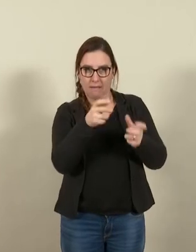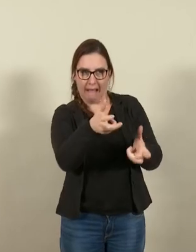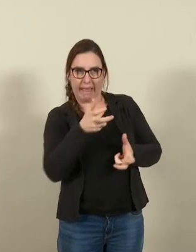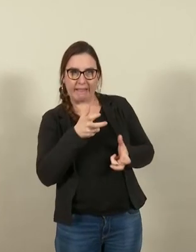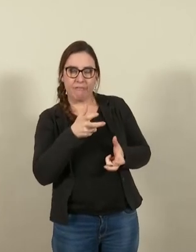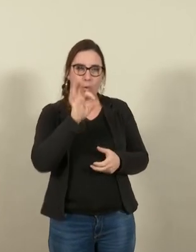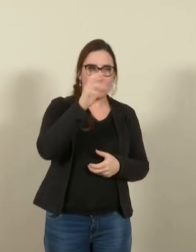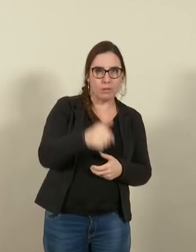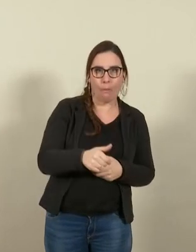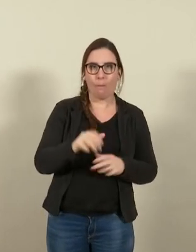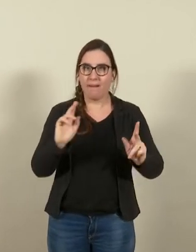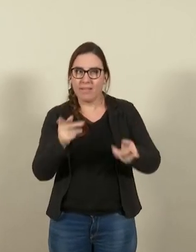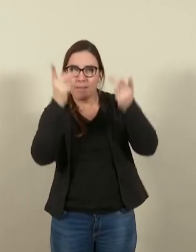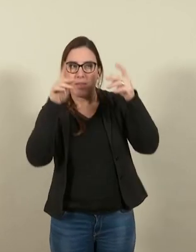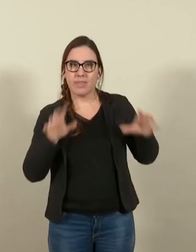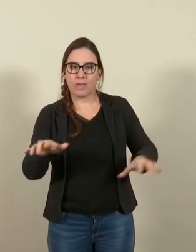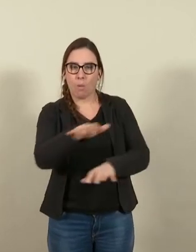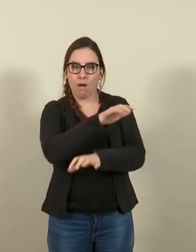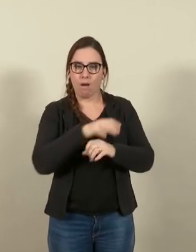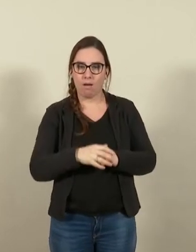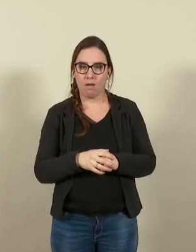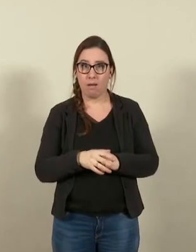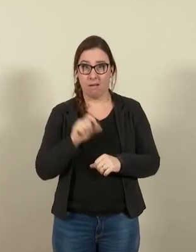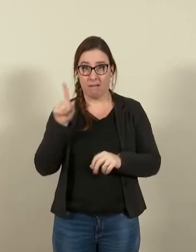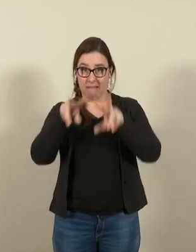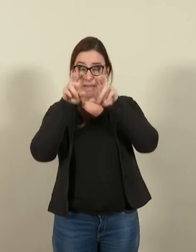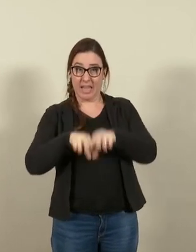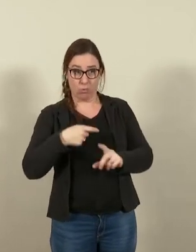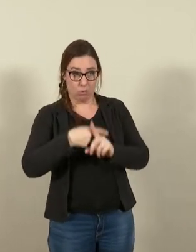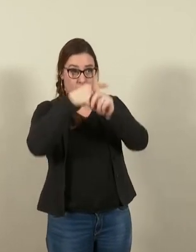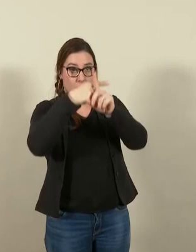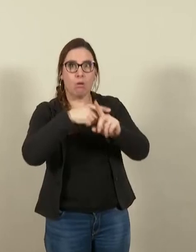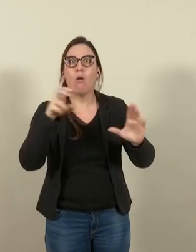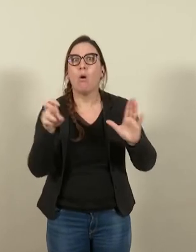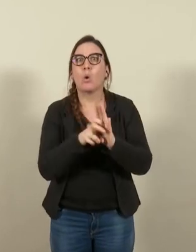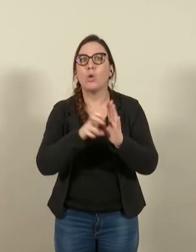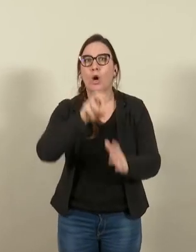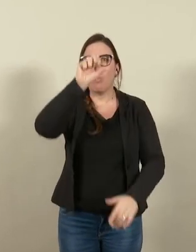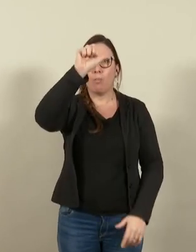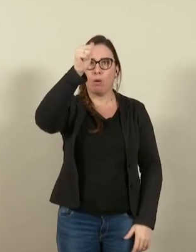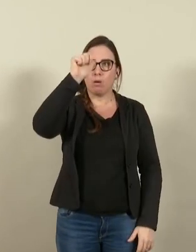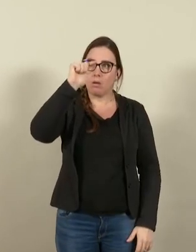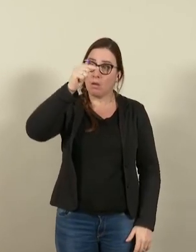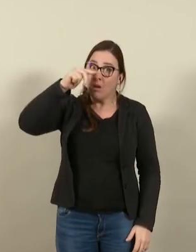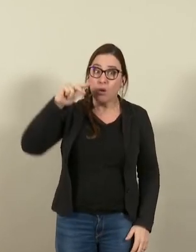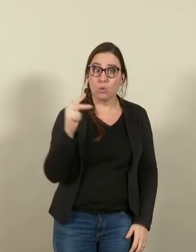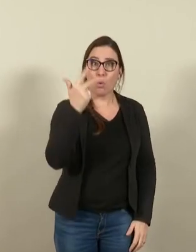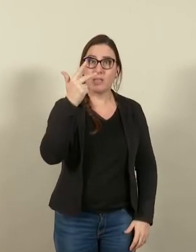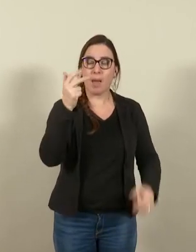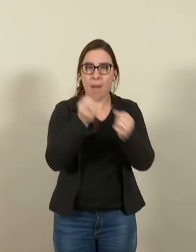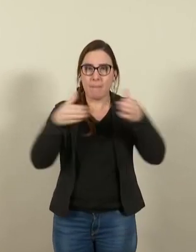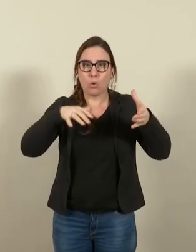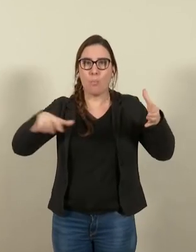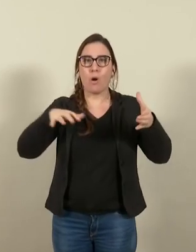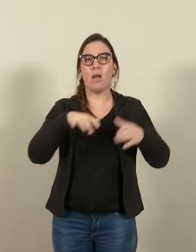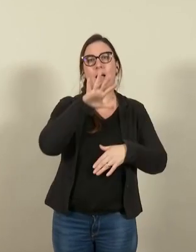métropoles et le dynamisme des territoires et cette étude place Grenoble comme la troisème grande métropole dans la strate